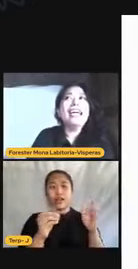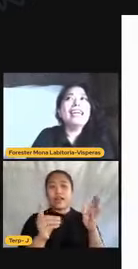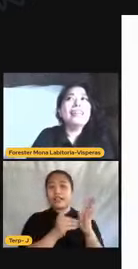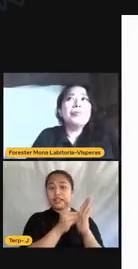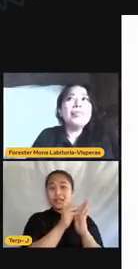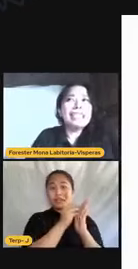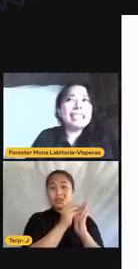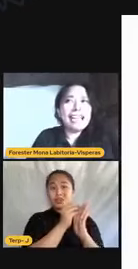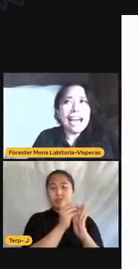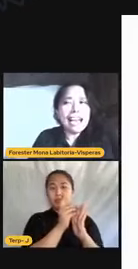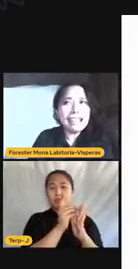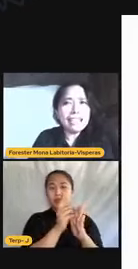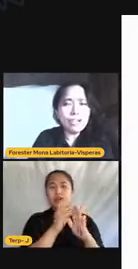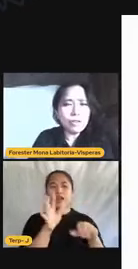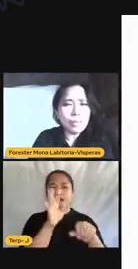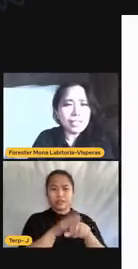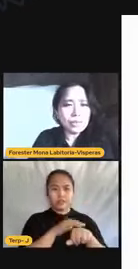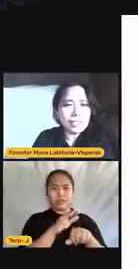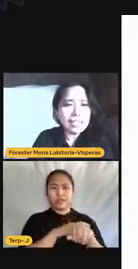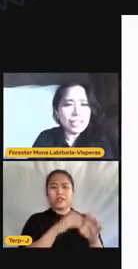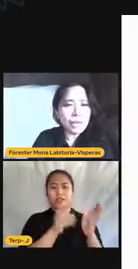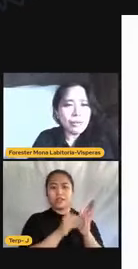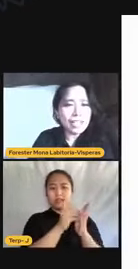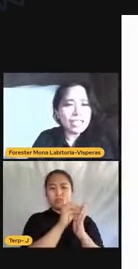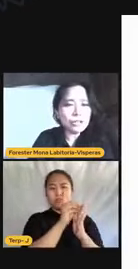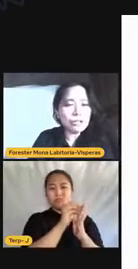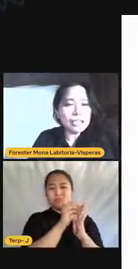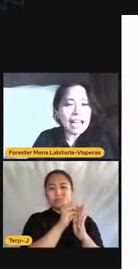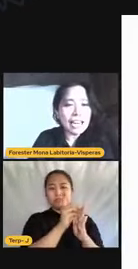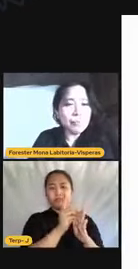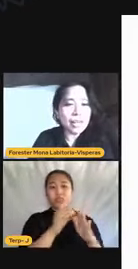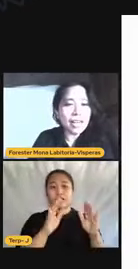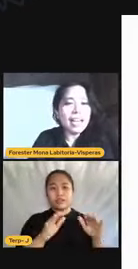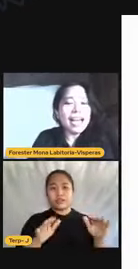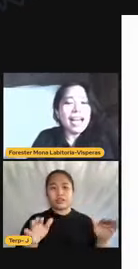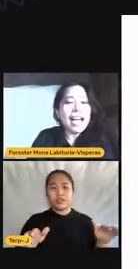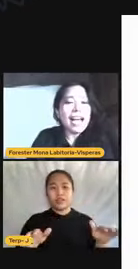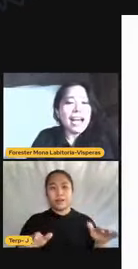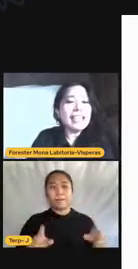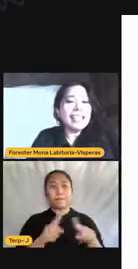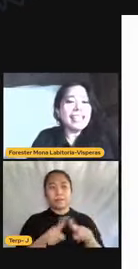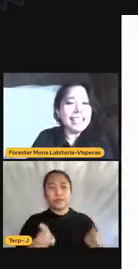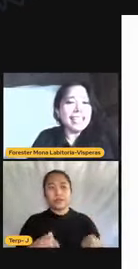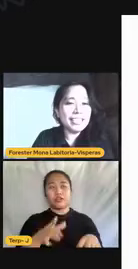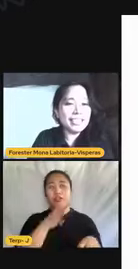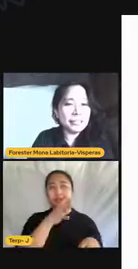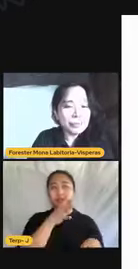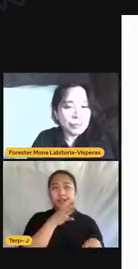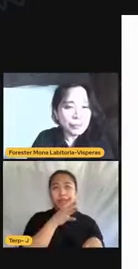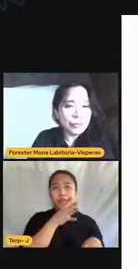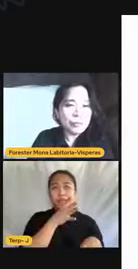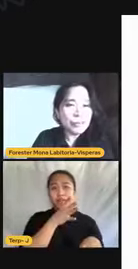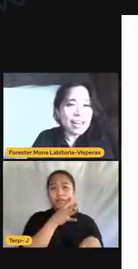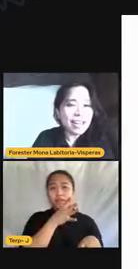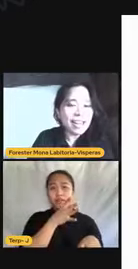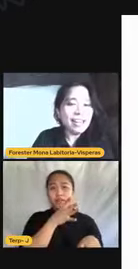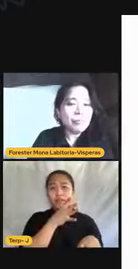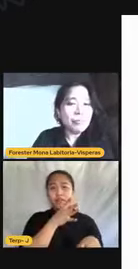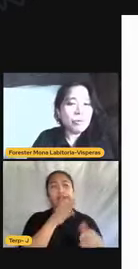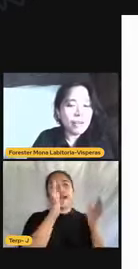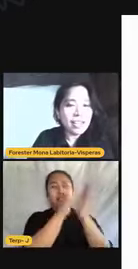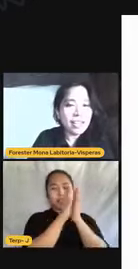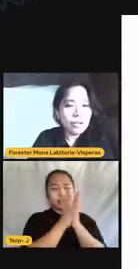niya, pupunta siya sa lahat ng government services and private institutions na alam niya at humingi siya ng tulong